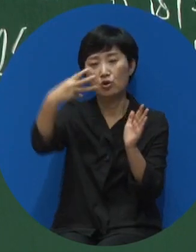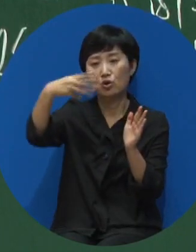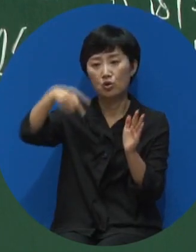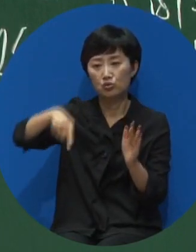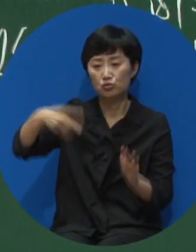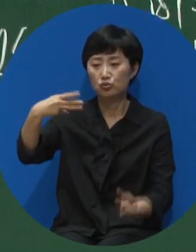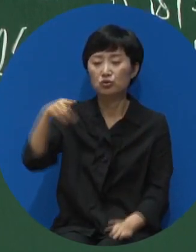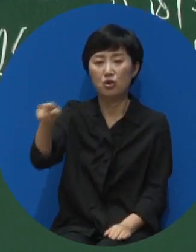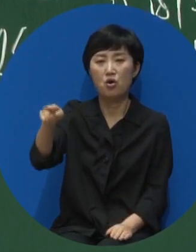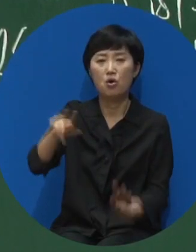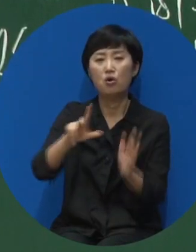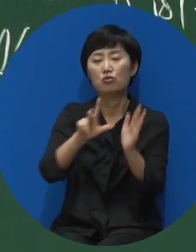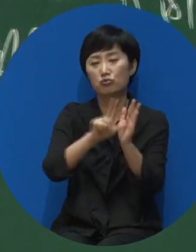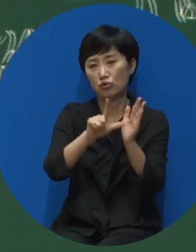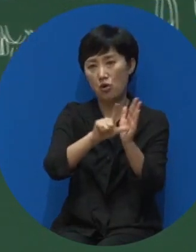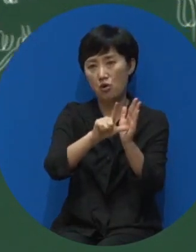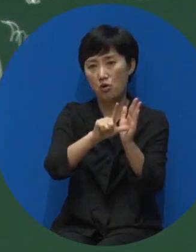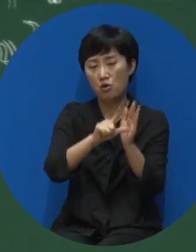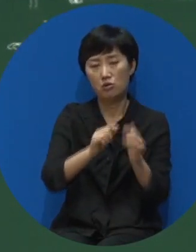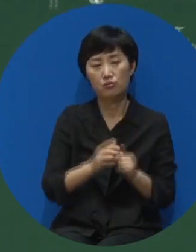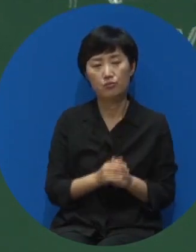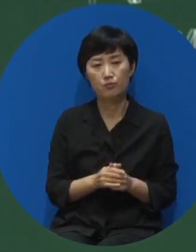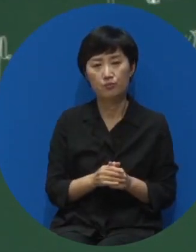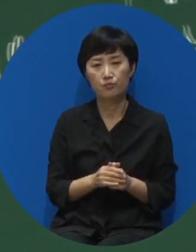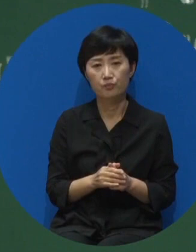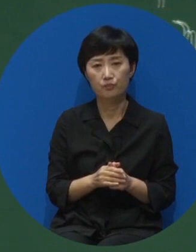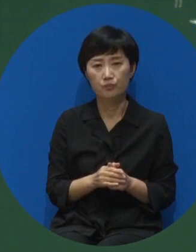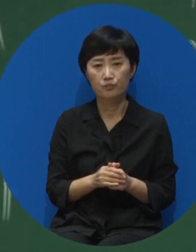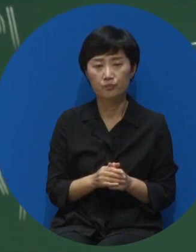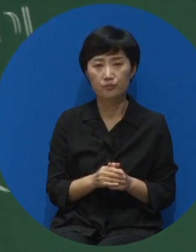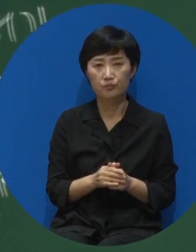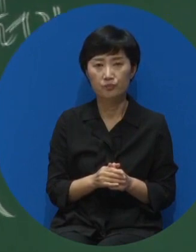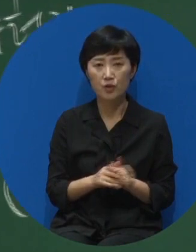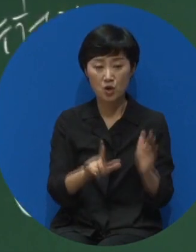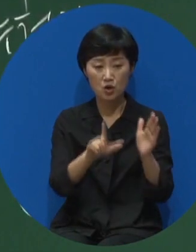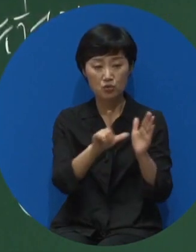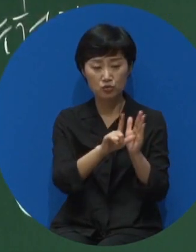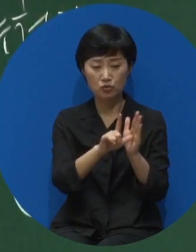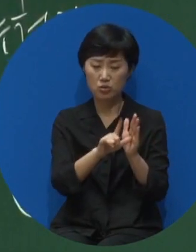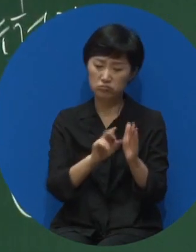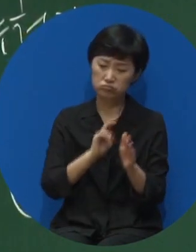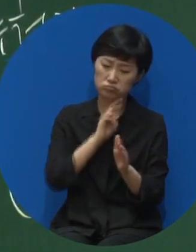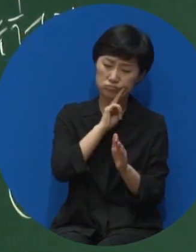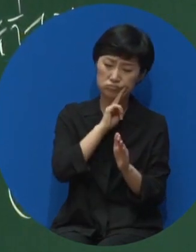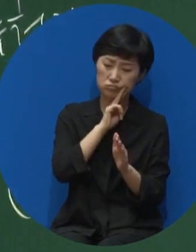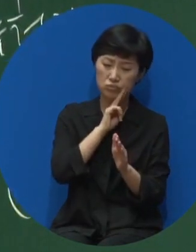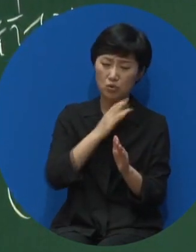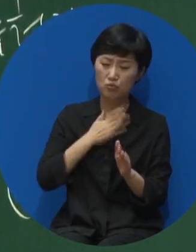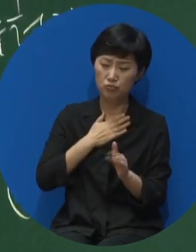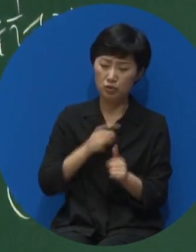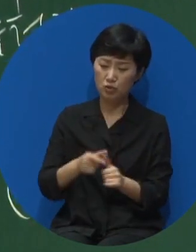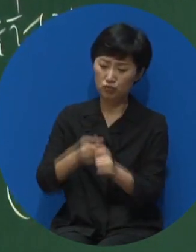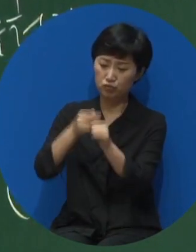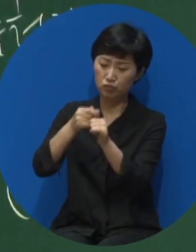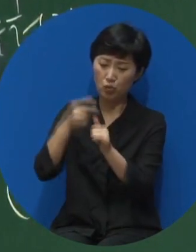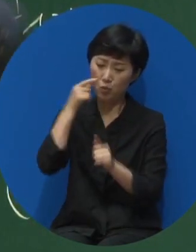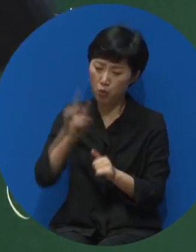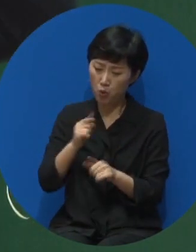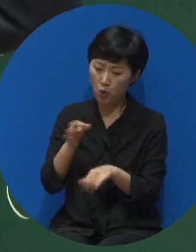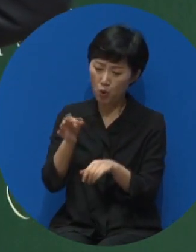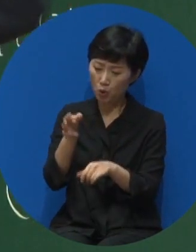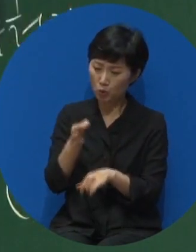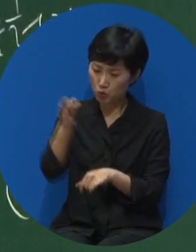これを話した人がマルティンルターであります. 그러니까 정통, 원래 정통이라는 이 사람들이 문제 많아요. 정통 교회가